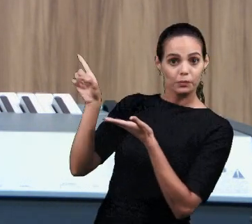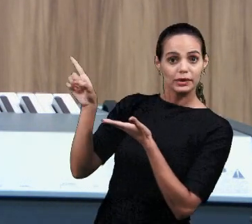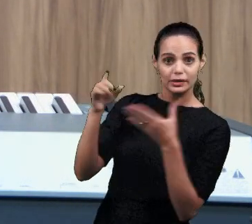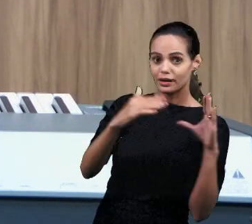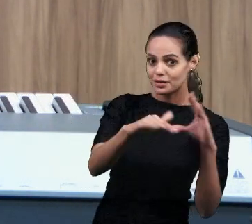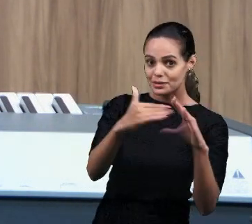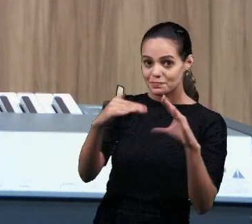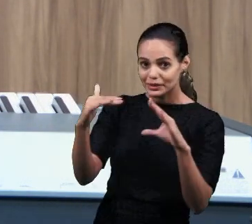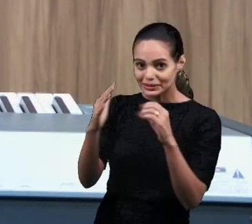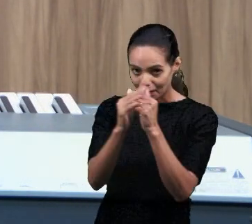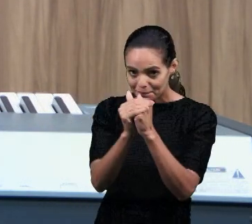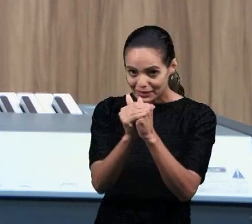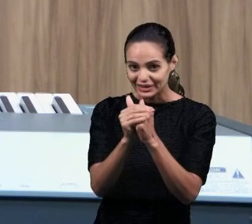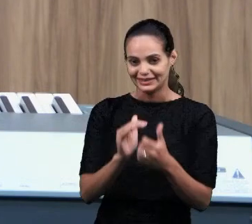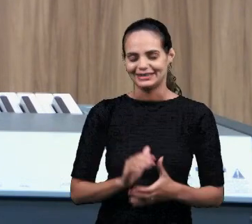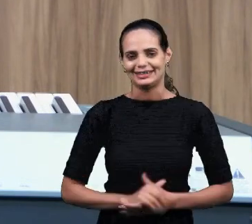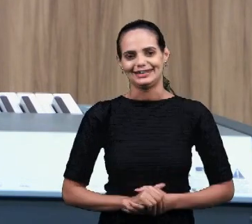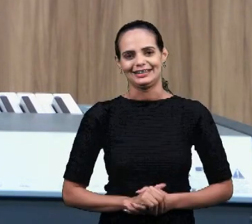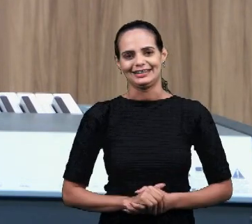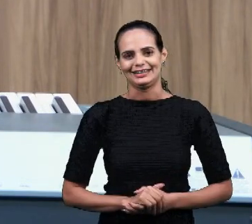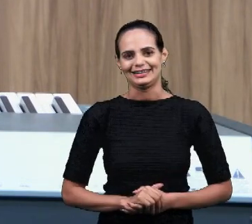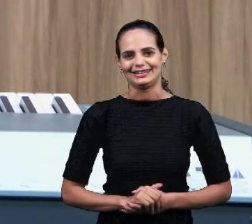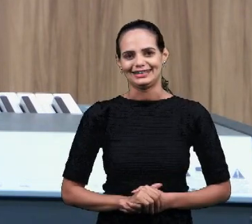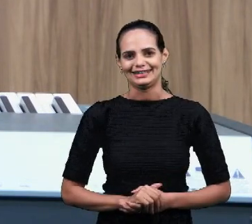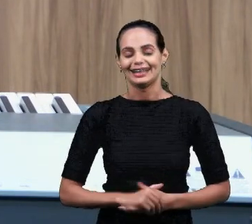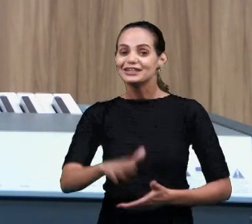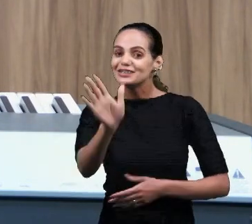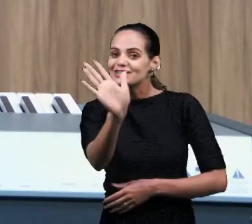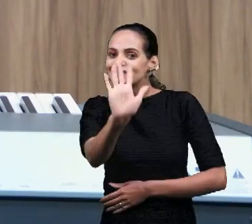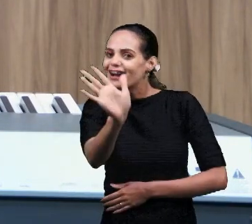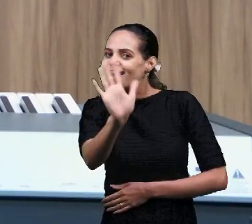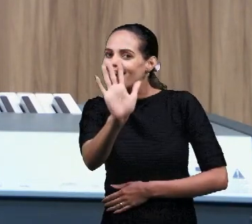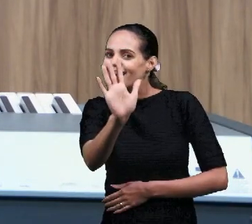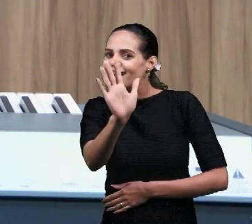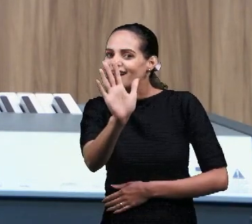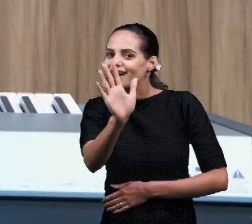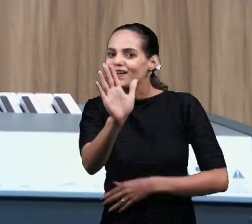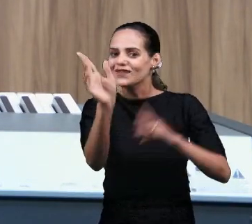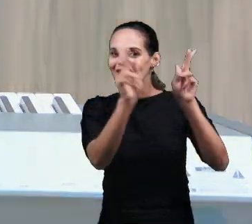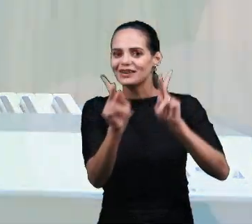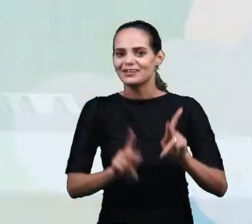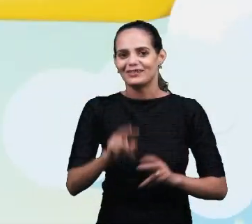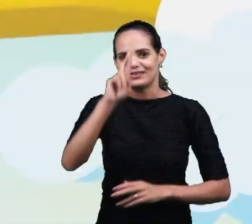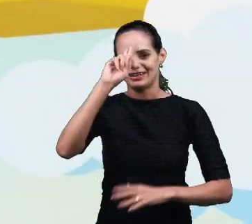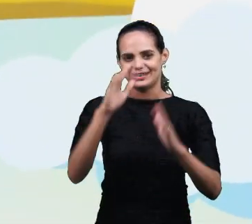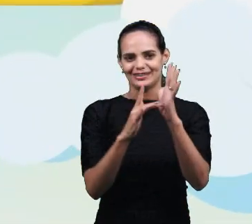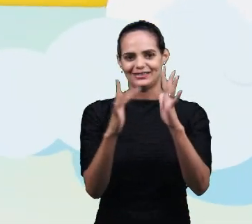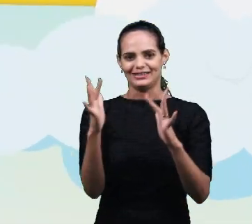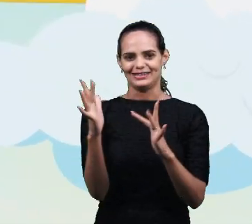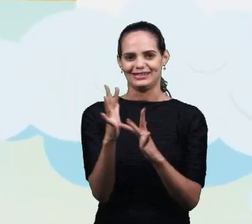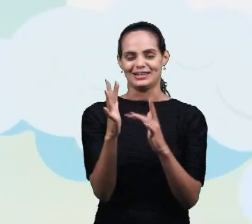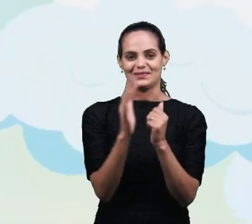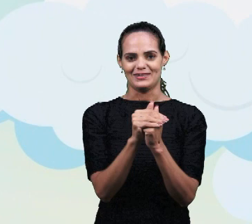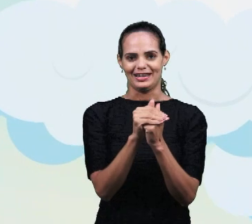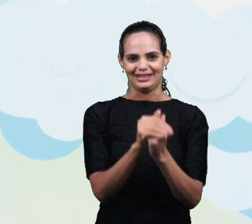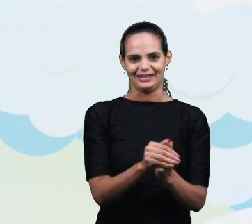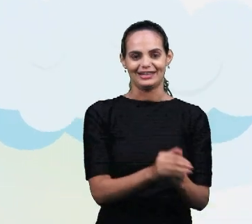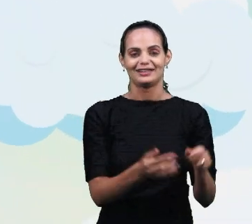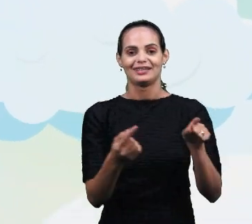contato@radiomanaim.com.br. Amen. À notre prochaine rencontre et à toutes et à tous la paix du Seigneur Jésus.